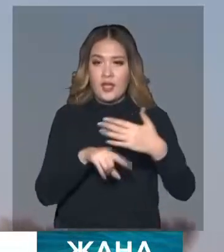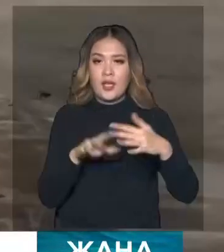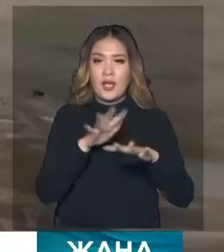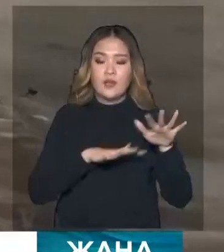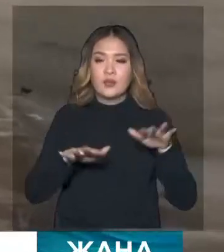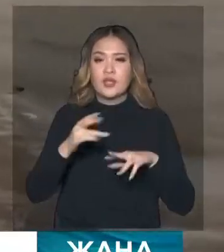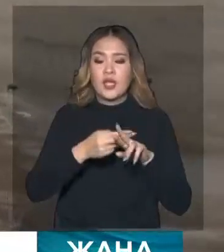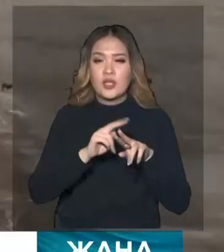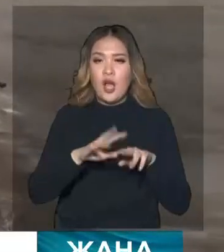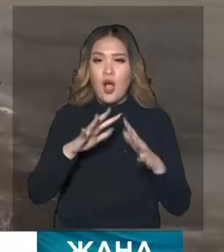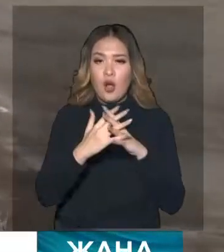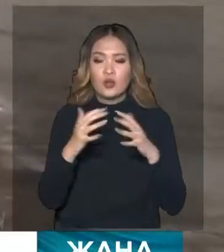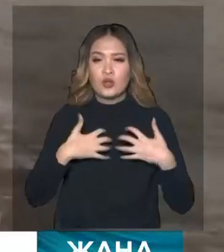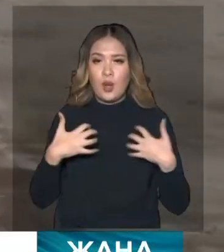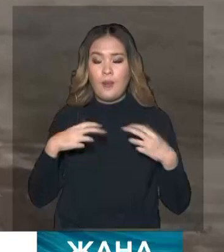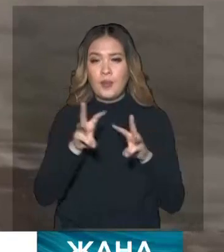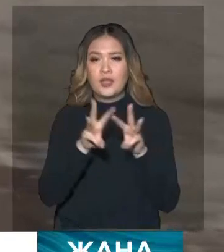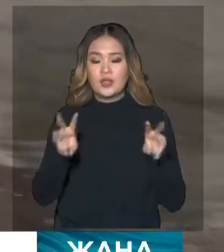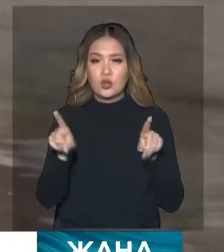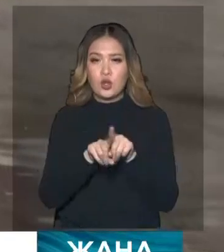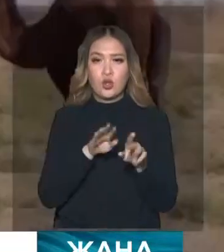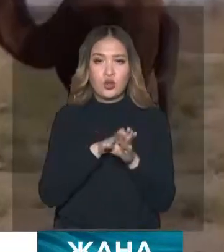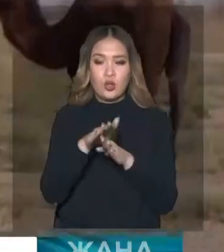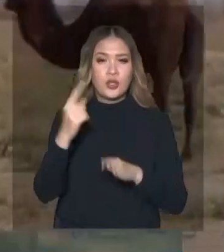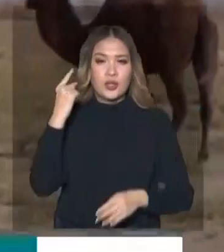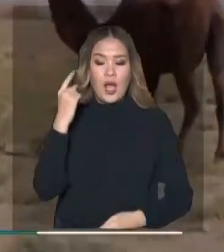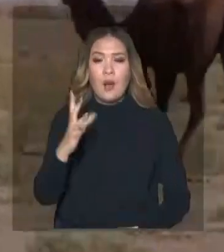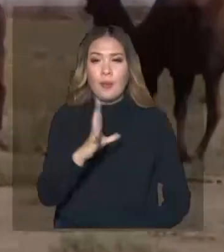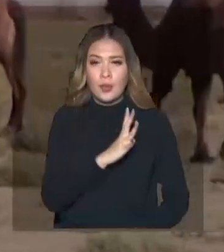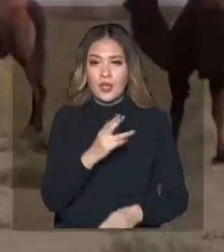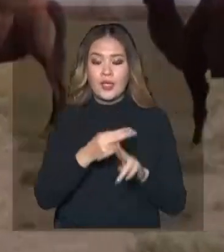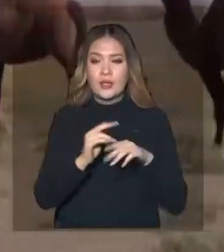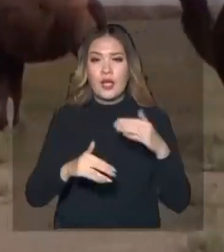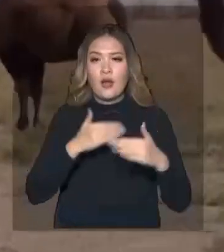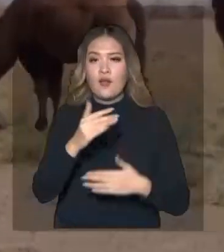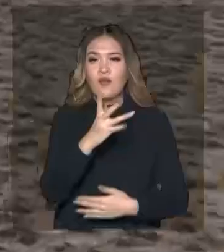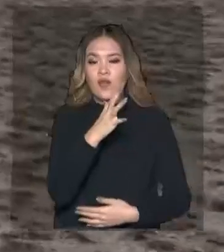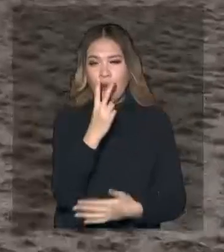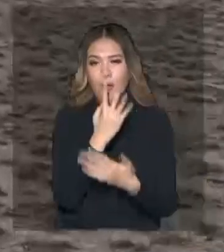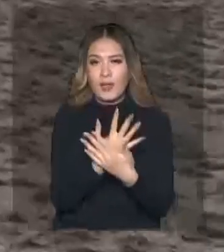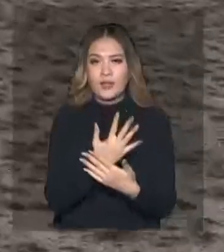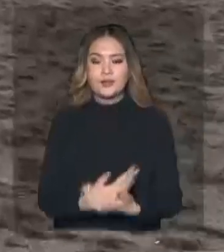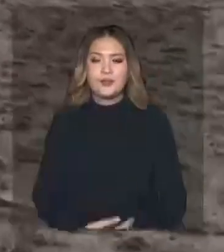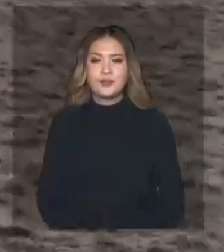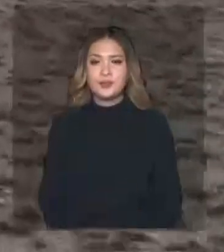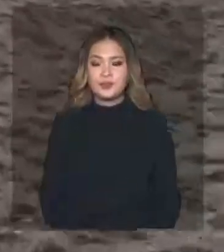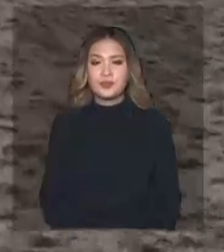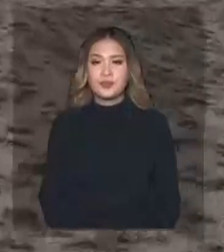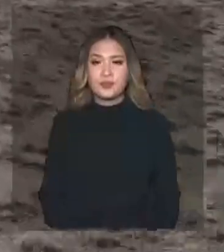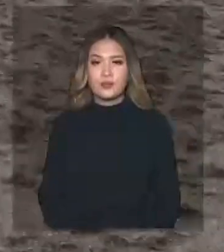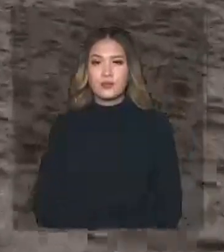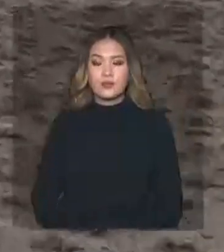ауыл шаруашылығы министрлігі де бұл мәселеден толық хабардар екен. Ендігісі уақыт еншісінде. Нұркен Әкімхан, Жаңа